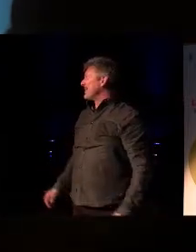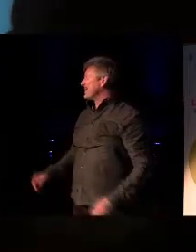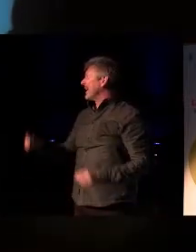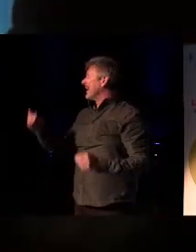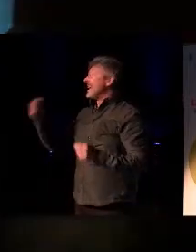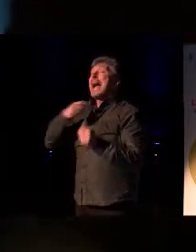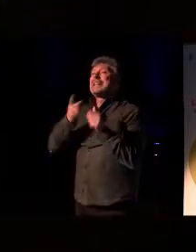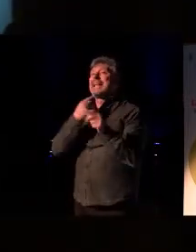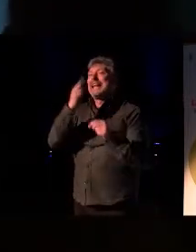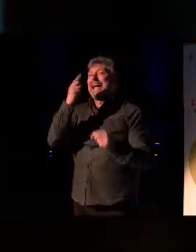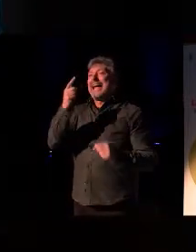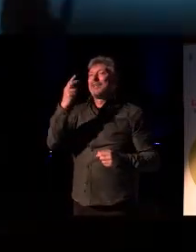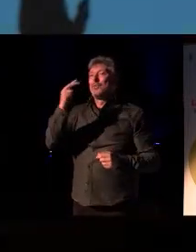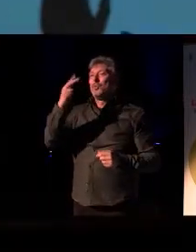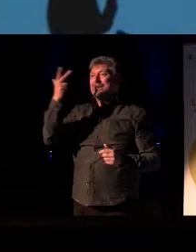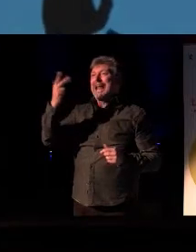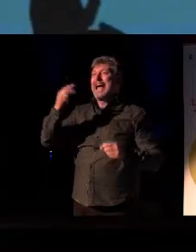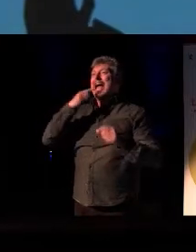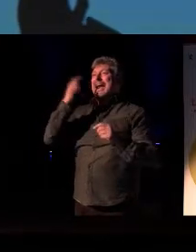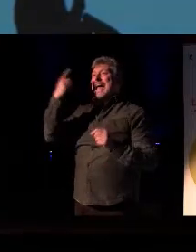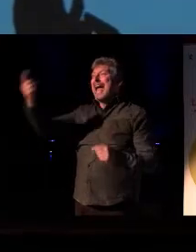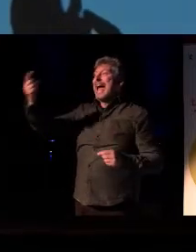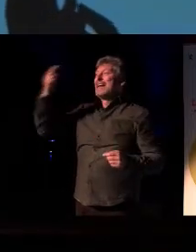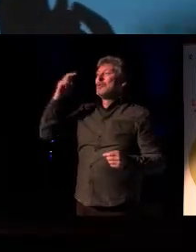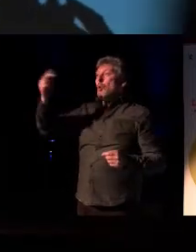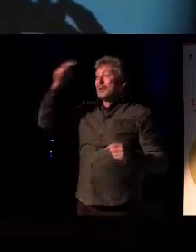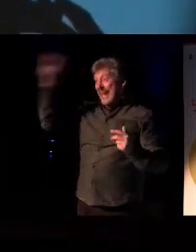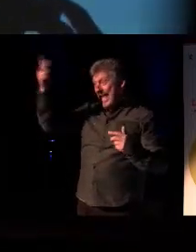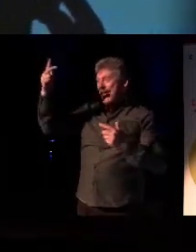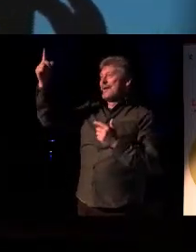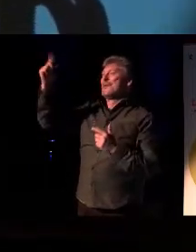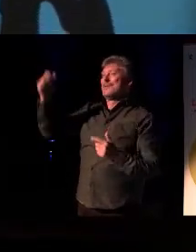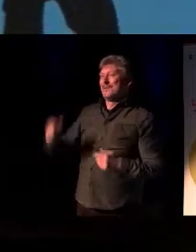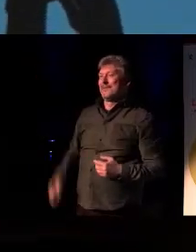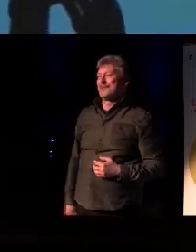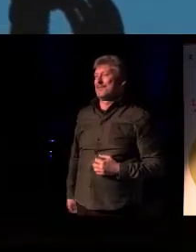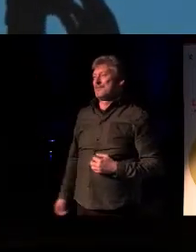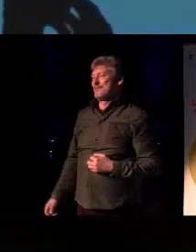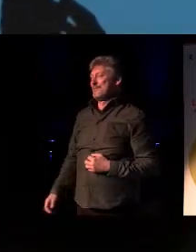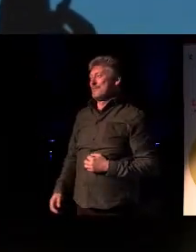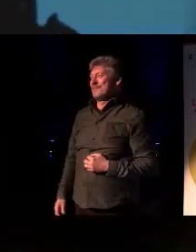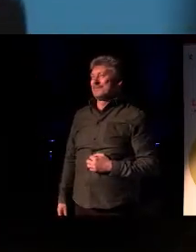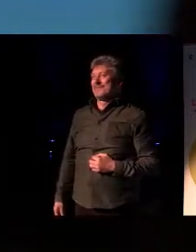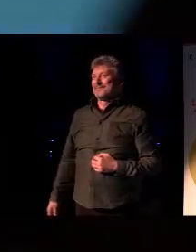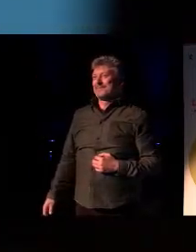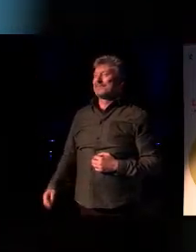Og I telet til 3 så har vi litt jubel. 1, 2, 3! Juhu!